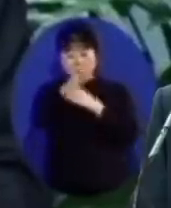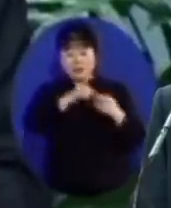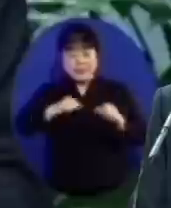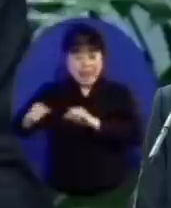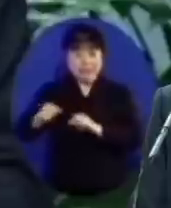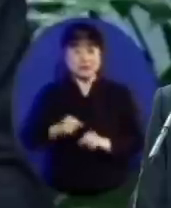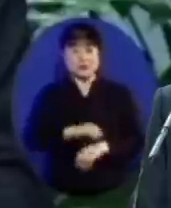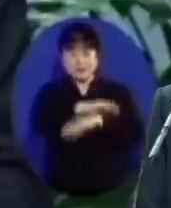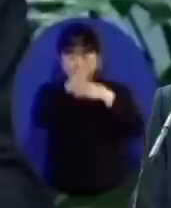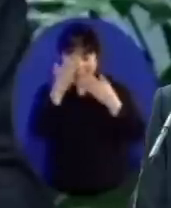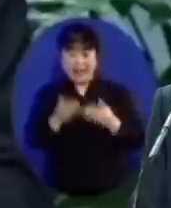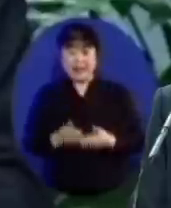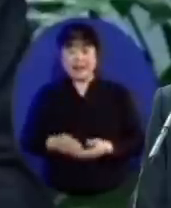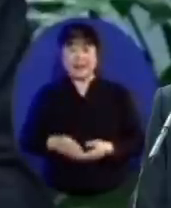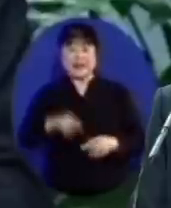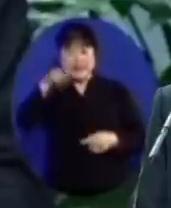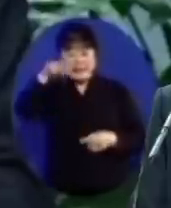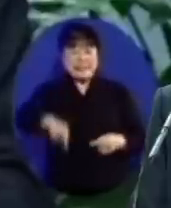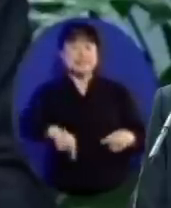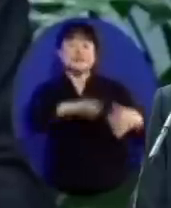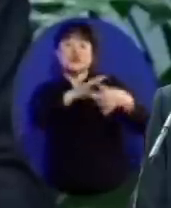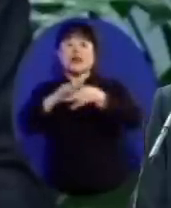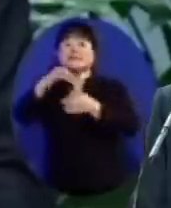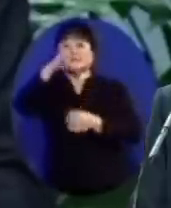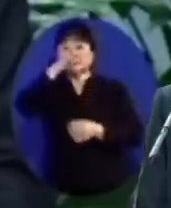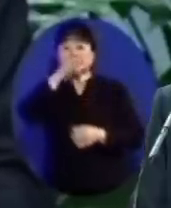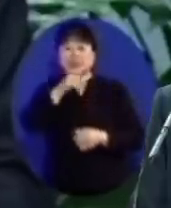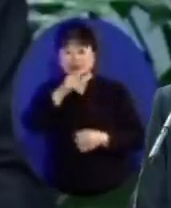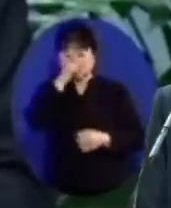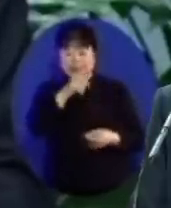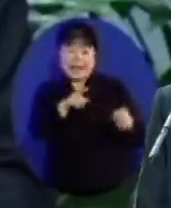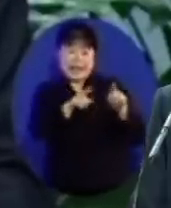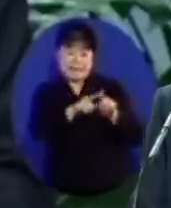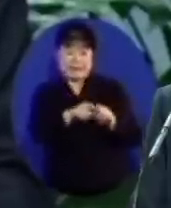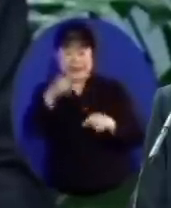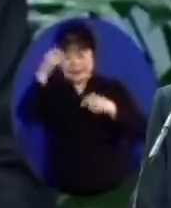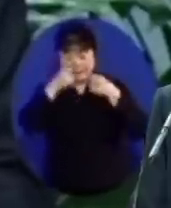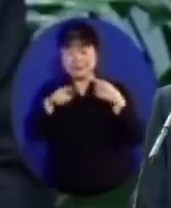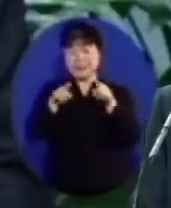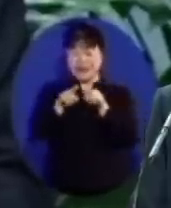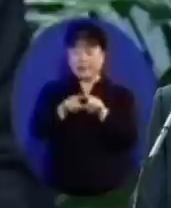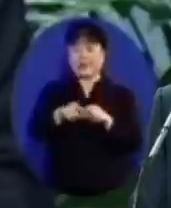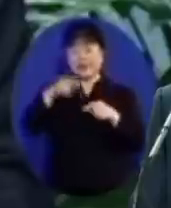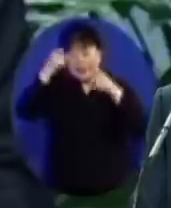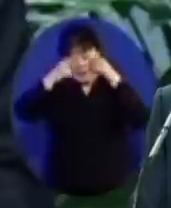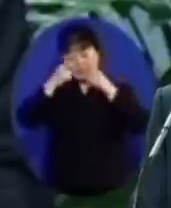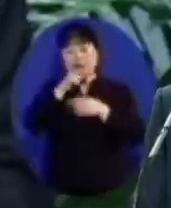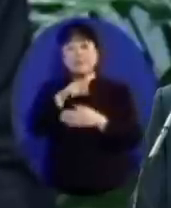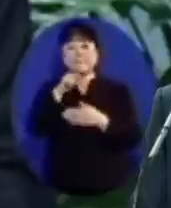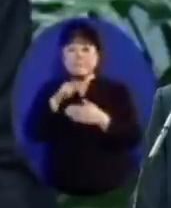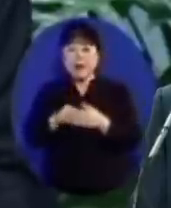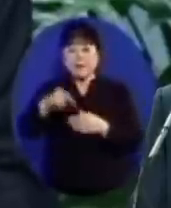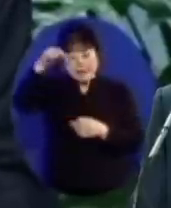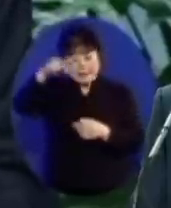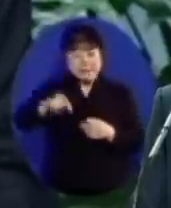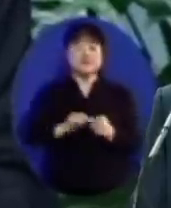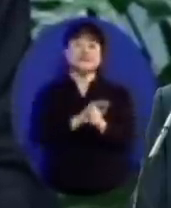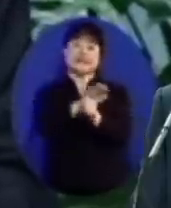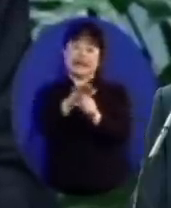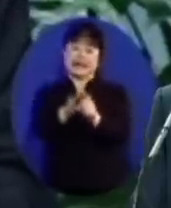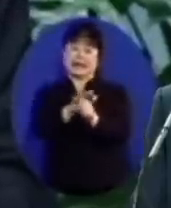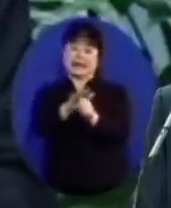생활 전체에 깊은 관심을 가진다는 것입니다. 좋을 때 함께 좋아하고 슬플 때 함께 슬퍼하는 마음이 깊은 사랑인